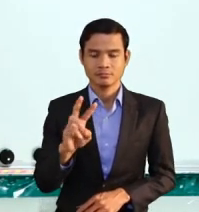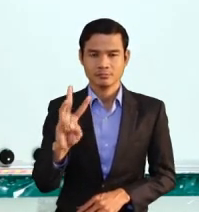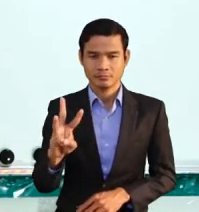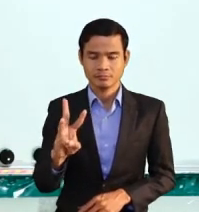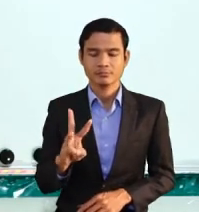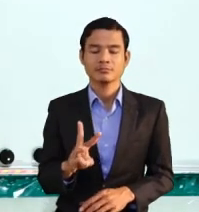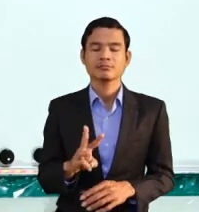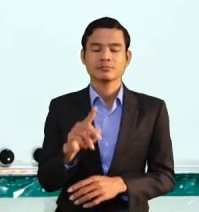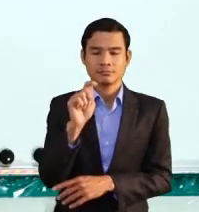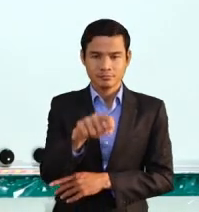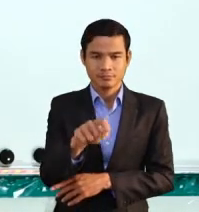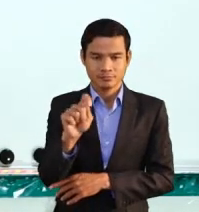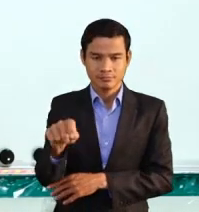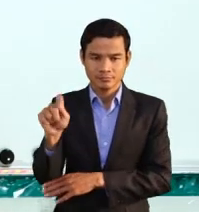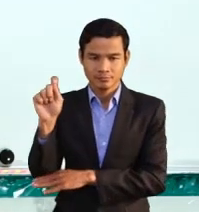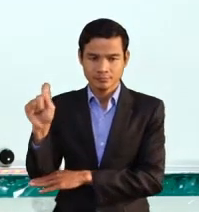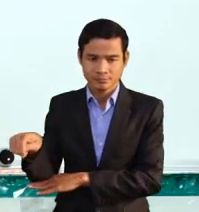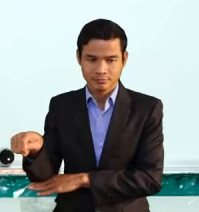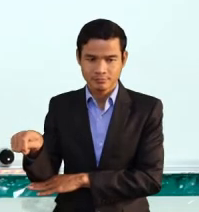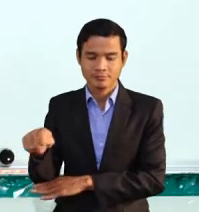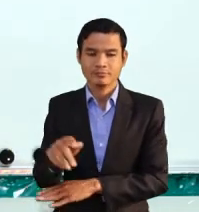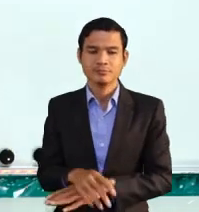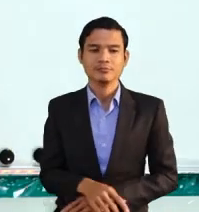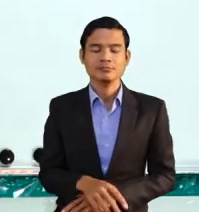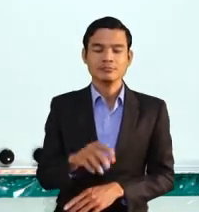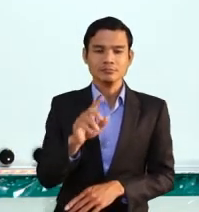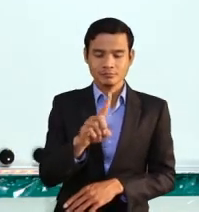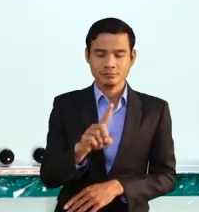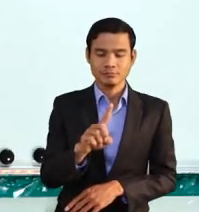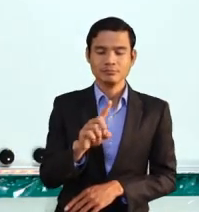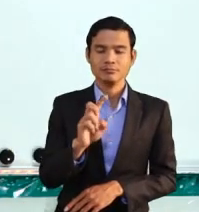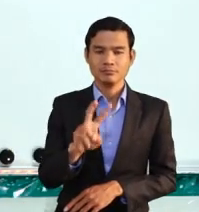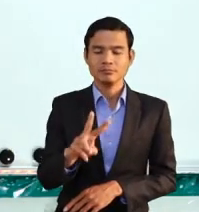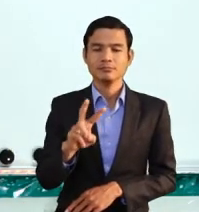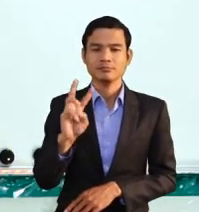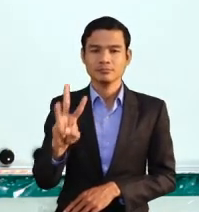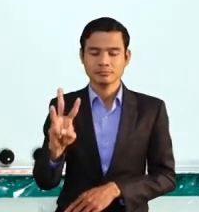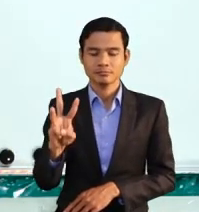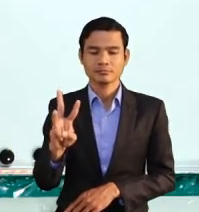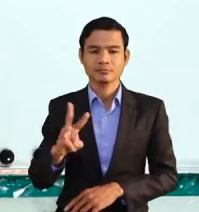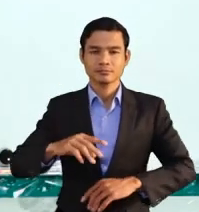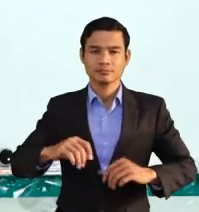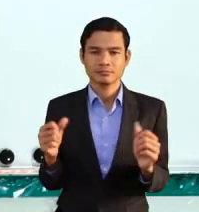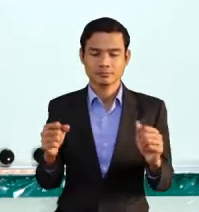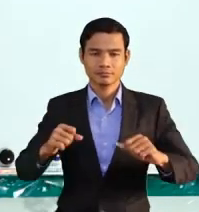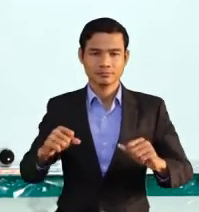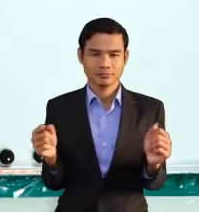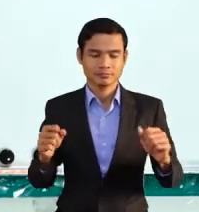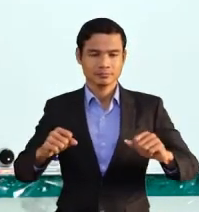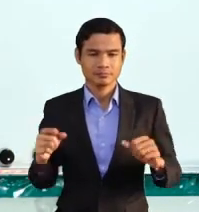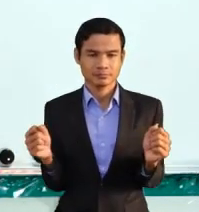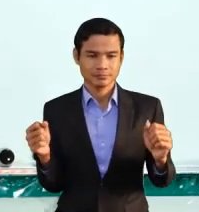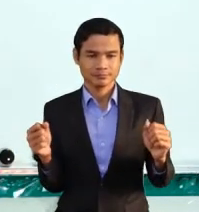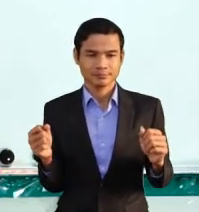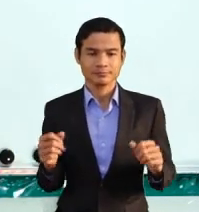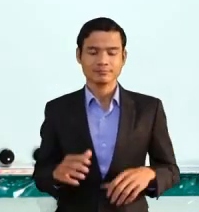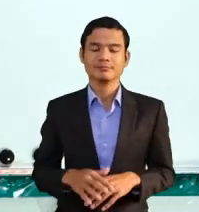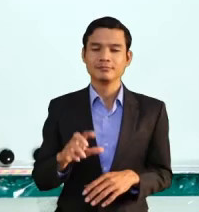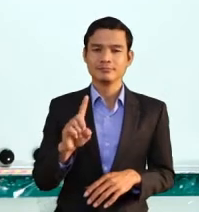pi bầy chắc chắc chặt môi pi bầy tật te tật te tật